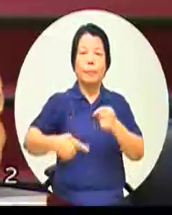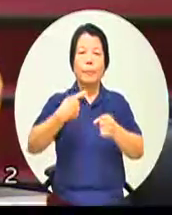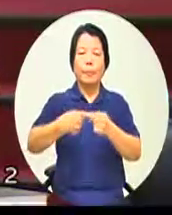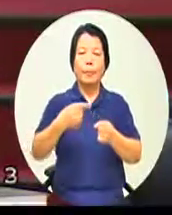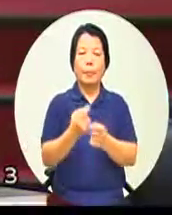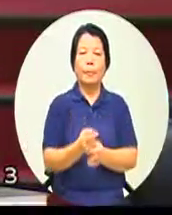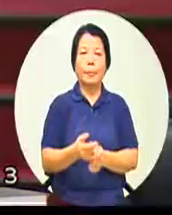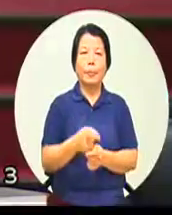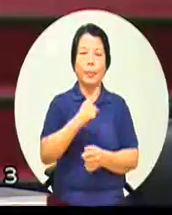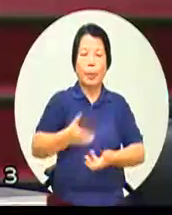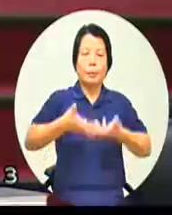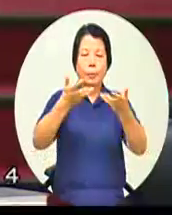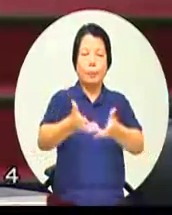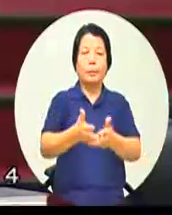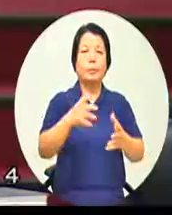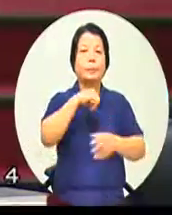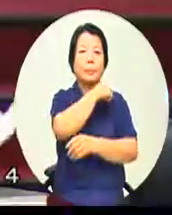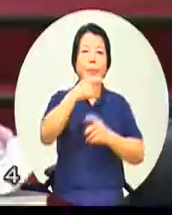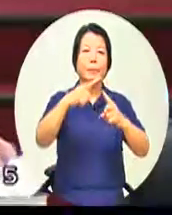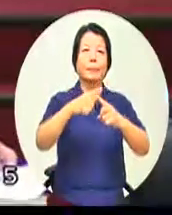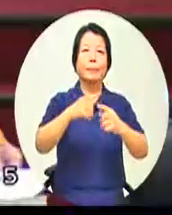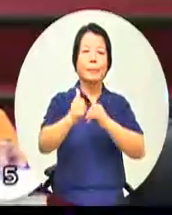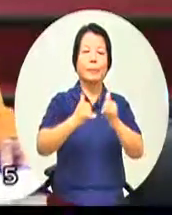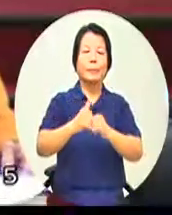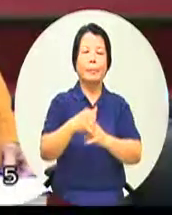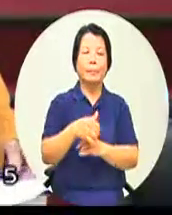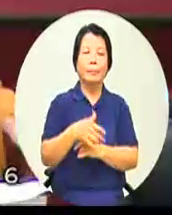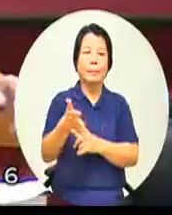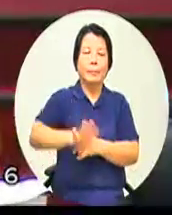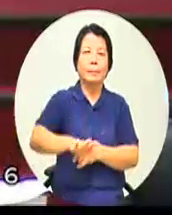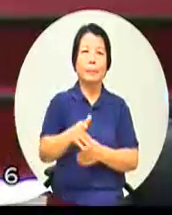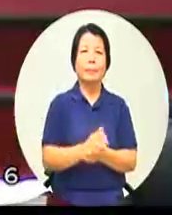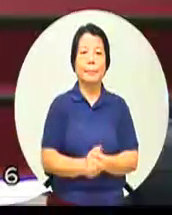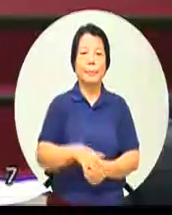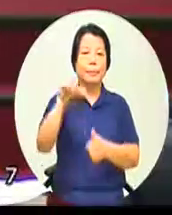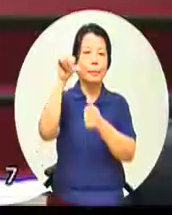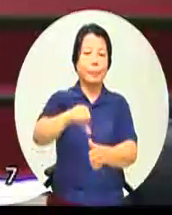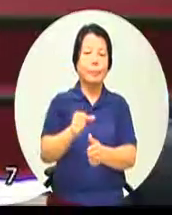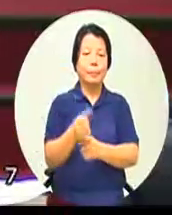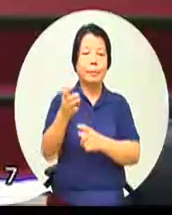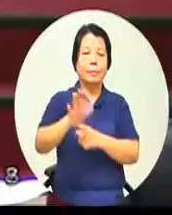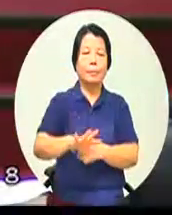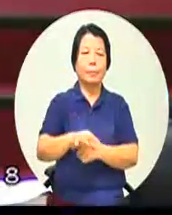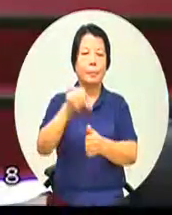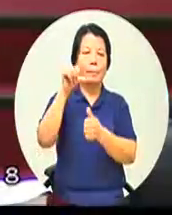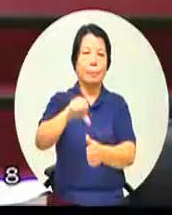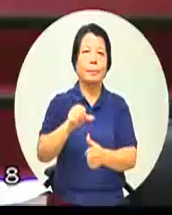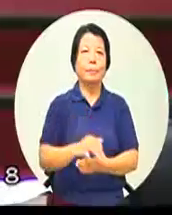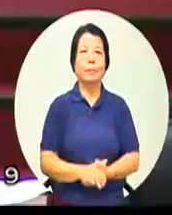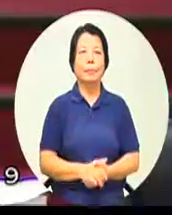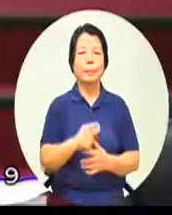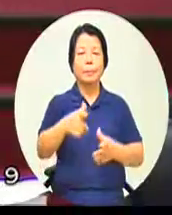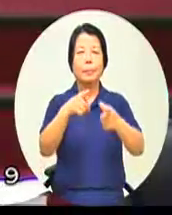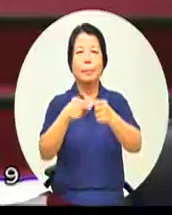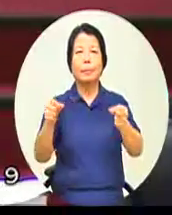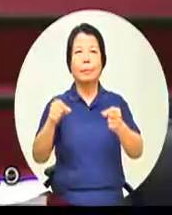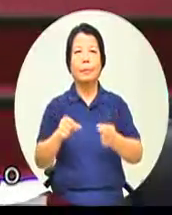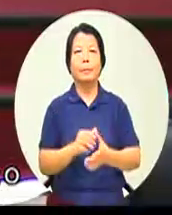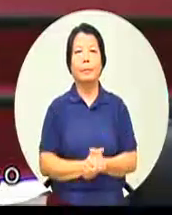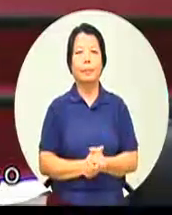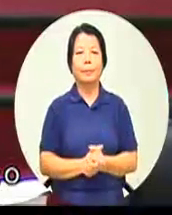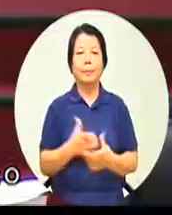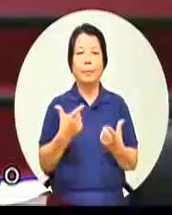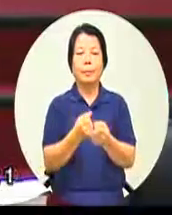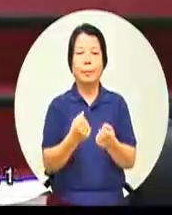湾人的性命，当时好被判，被打死的，现日本搞那